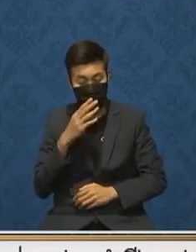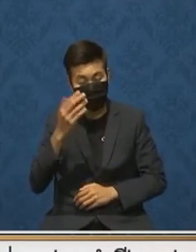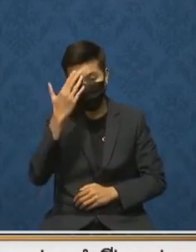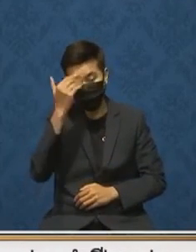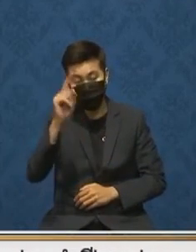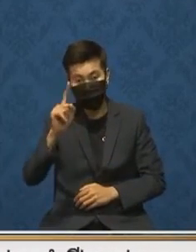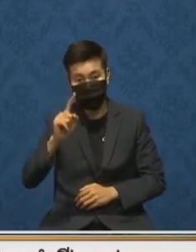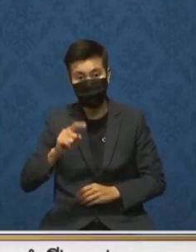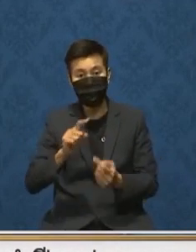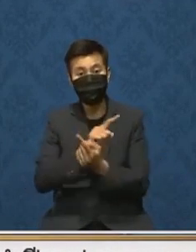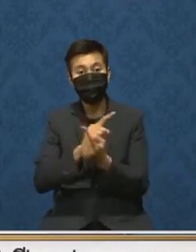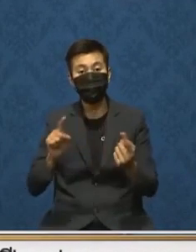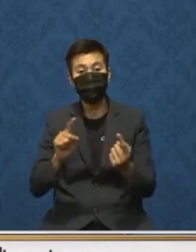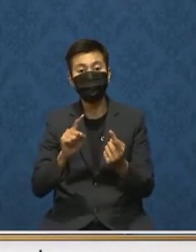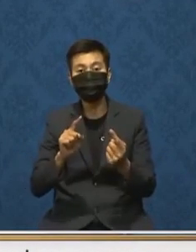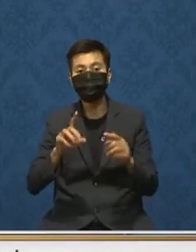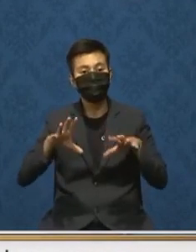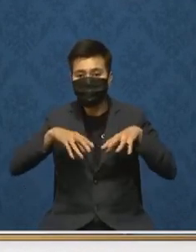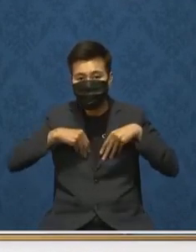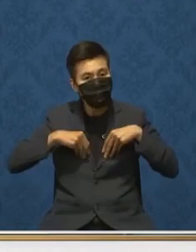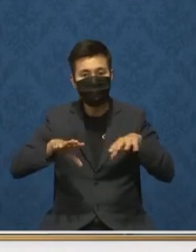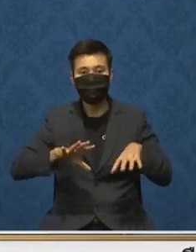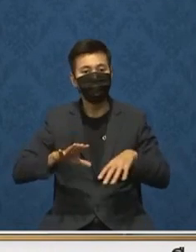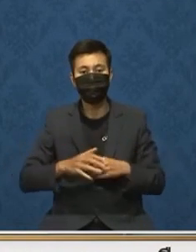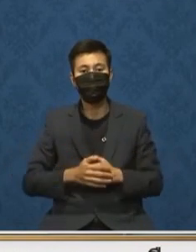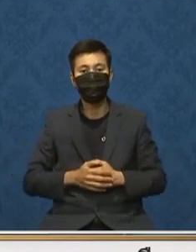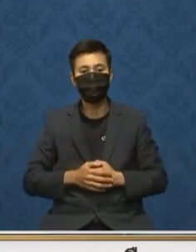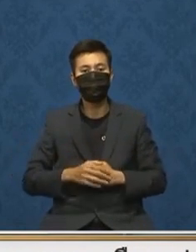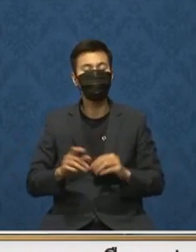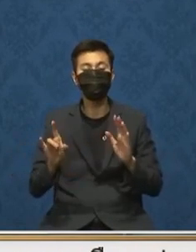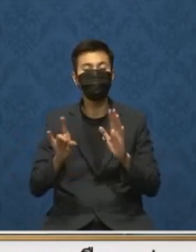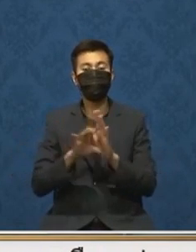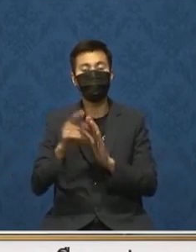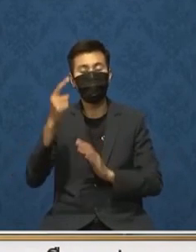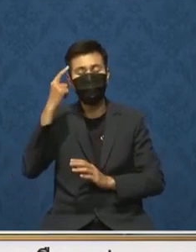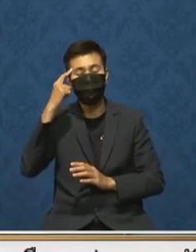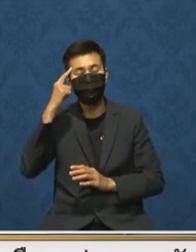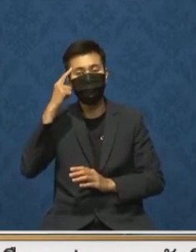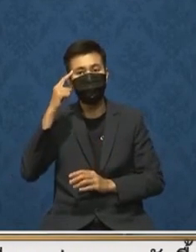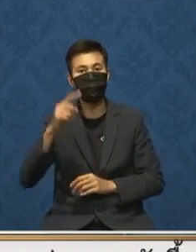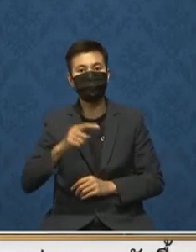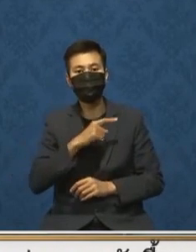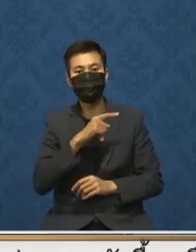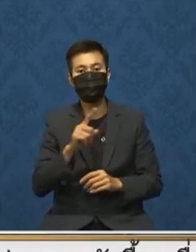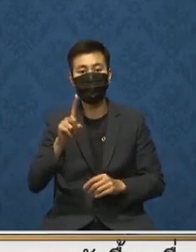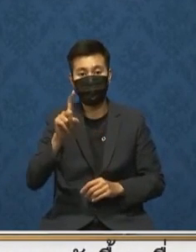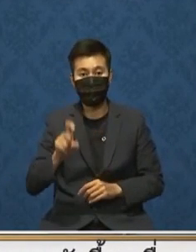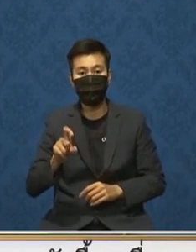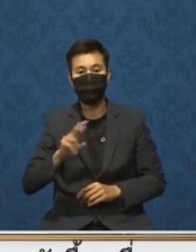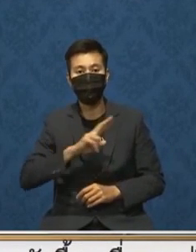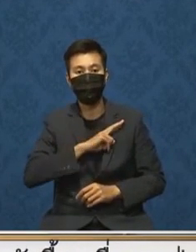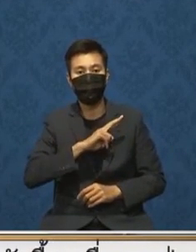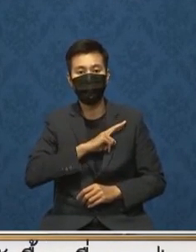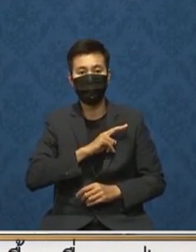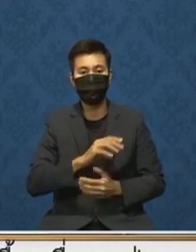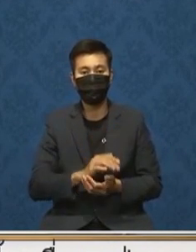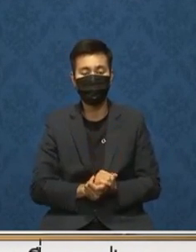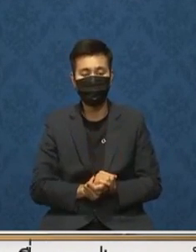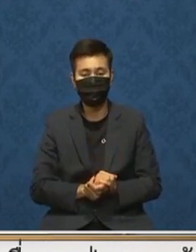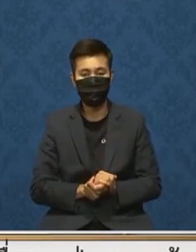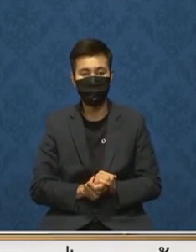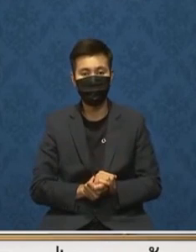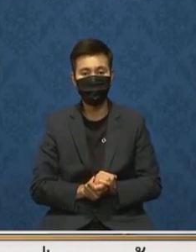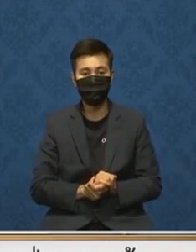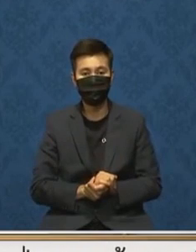ายเขาก็ต้องฆ่าตัวตายสิ่งเหล่านี้ผมคิดว่ามาถึงวันนี้เมื่อประเทศ